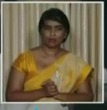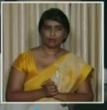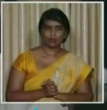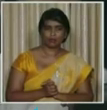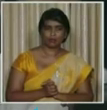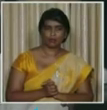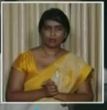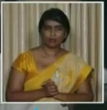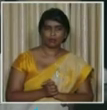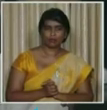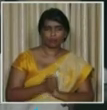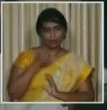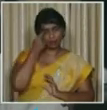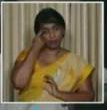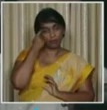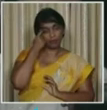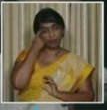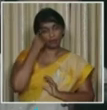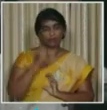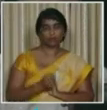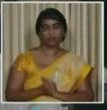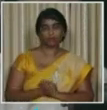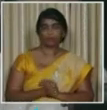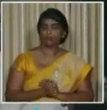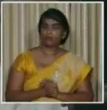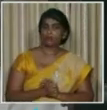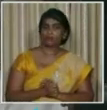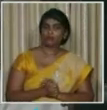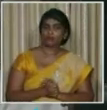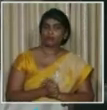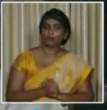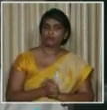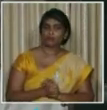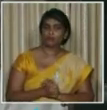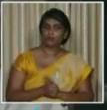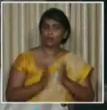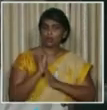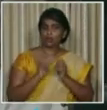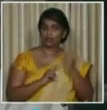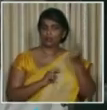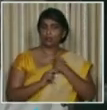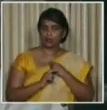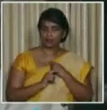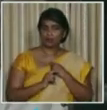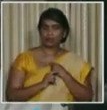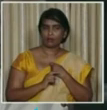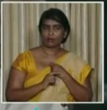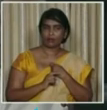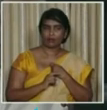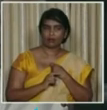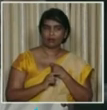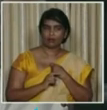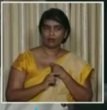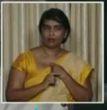නෑ ටික වාඩි වෙන්න මං කියන්න. ඔව් මේ මගේ මේ මන්ත්‍රීතුමා ඇහුවා මට ඒක ලයනල් එක ඔබතුමා ලයනල් එකට